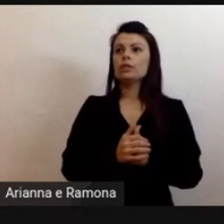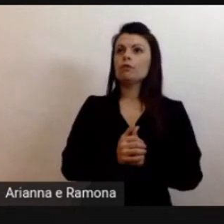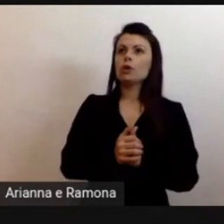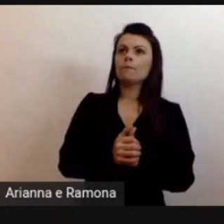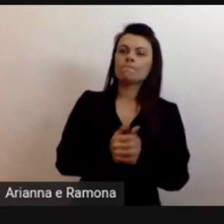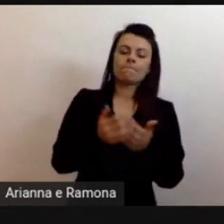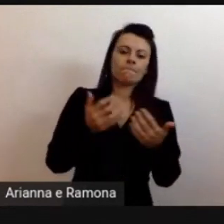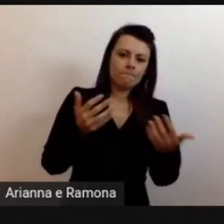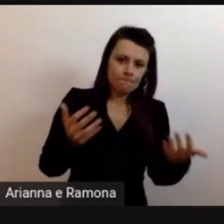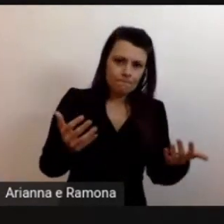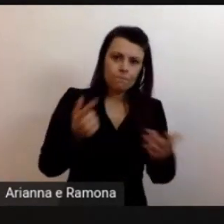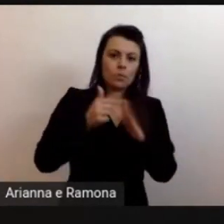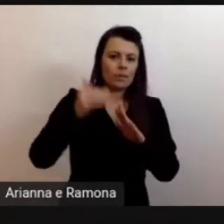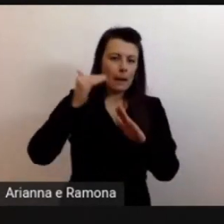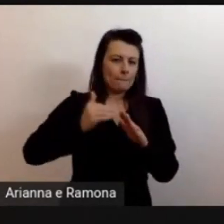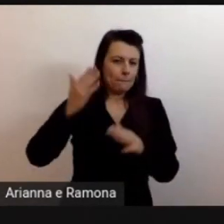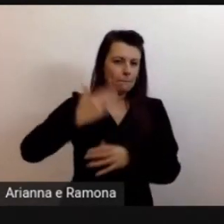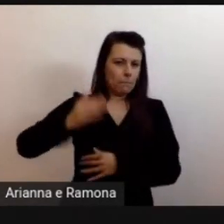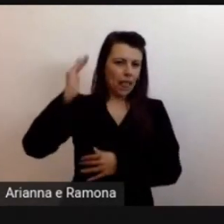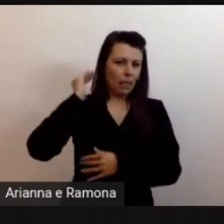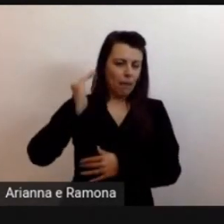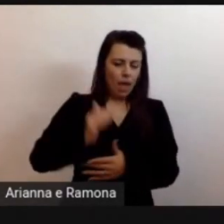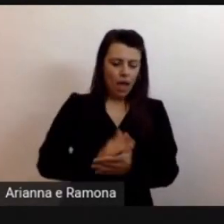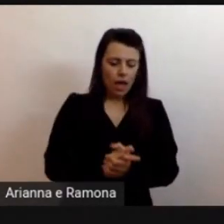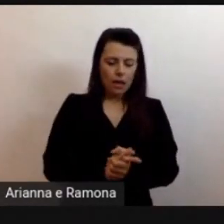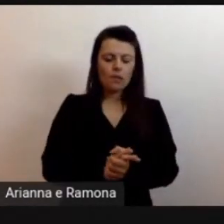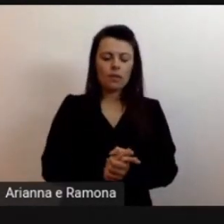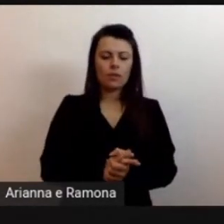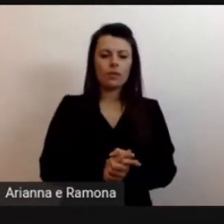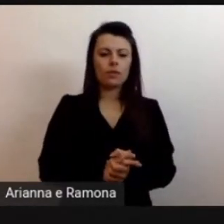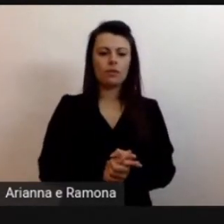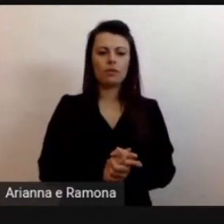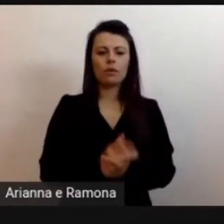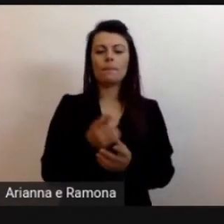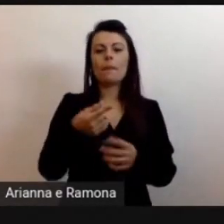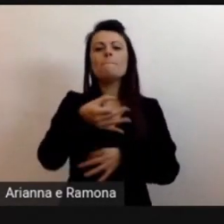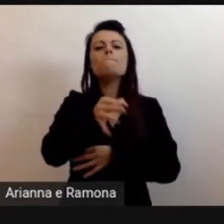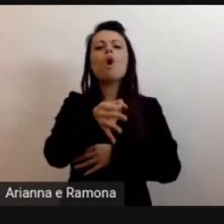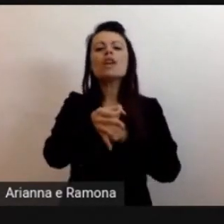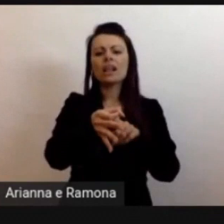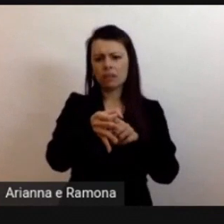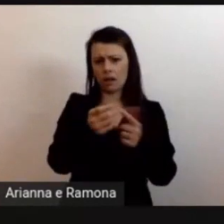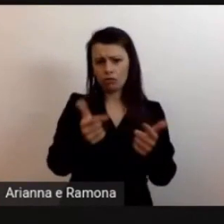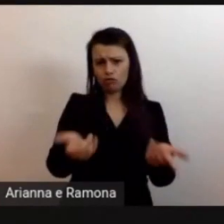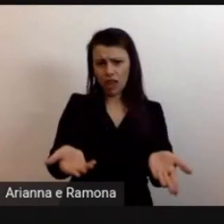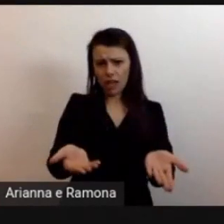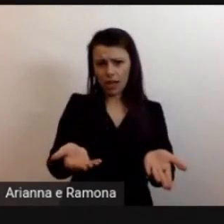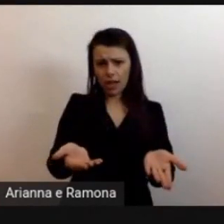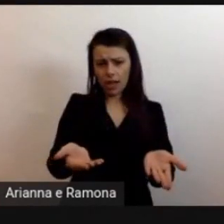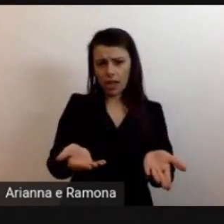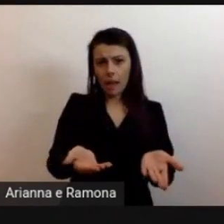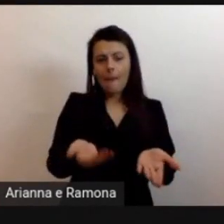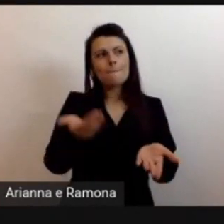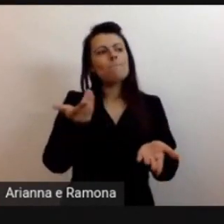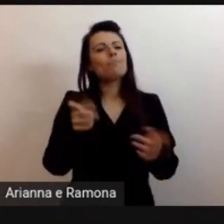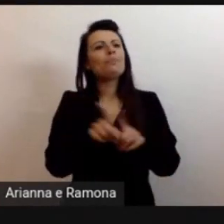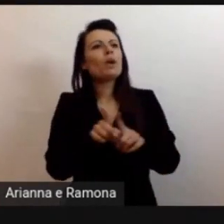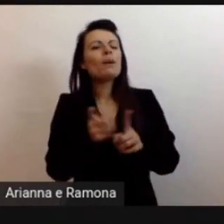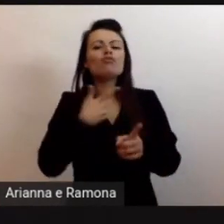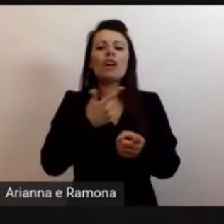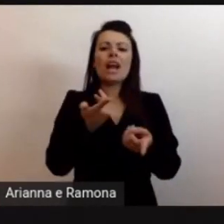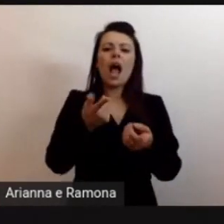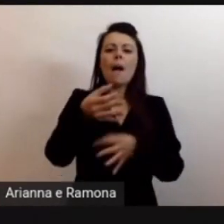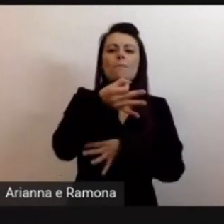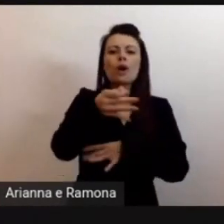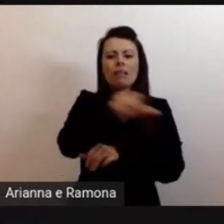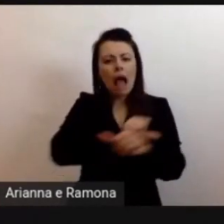prima il punto è moneta ma anche quello che funge da un ente bestiale